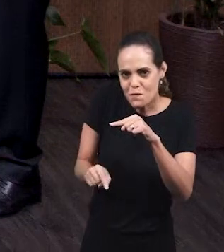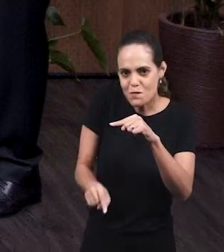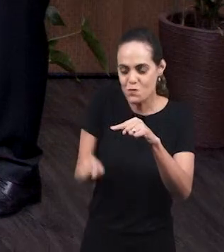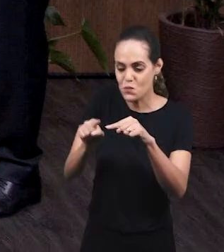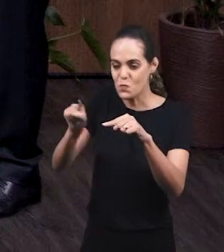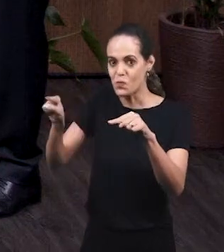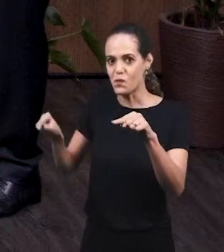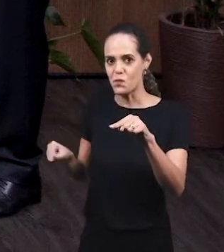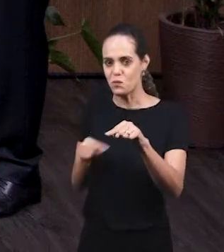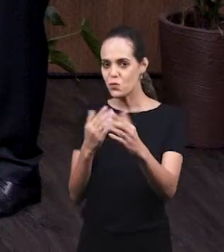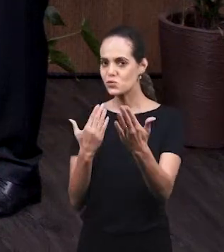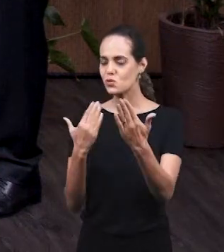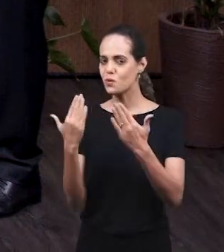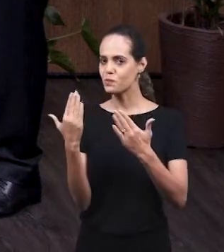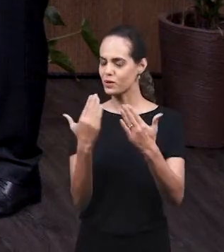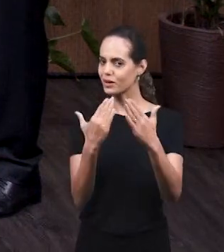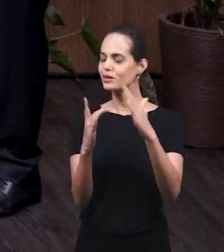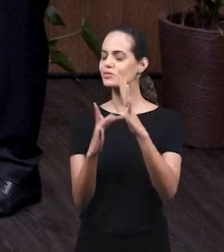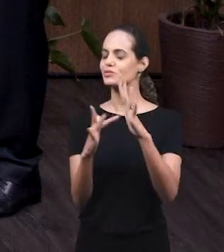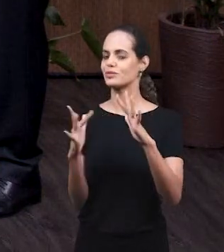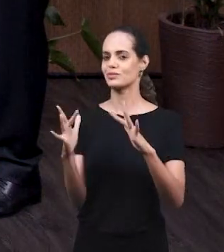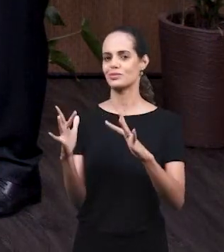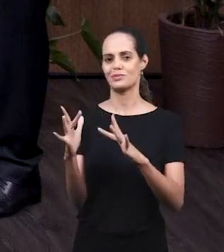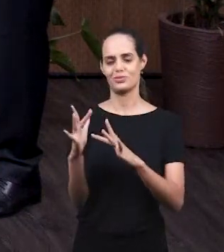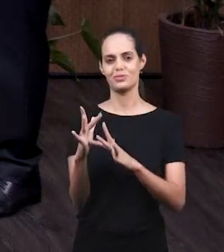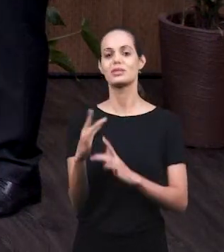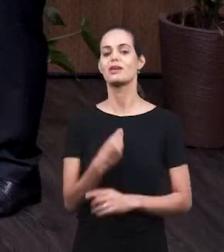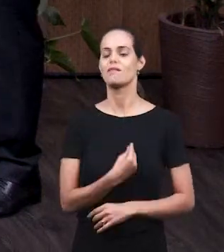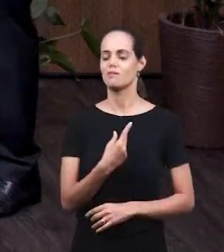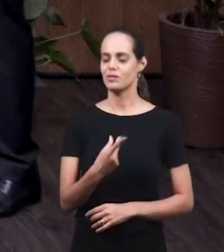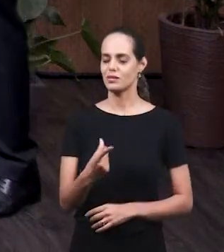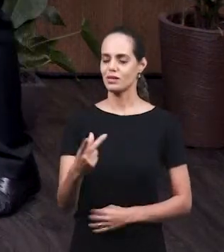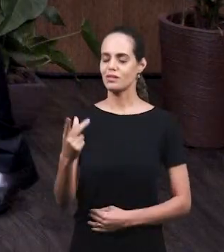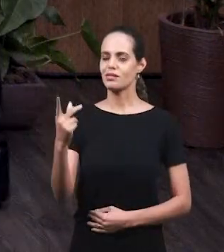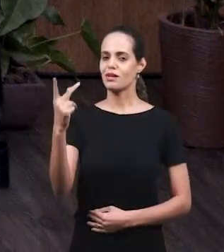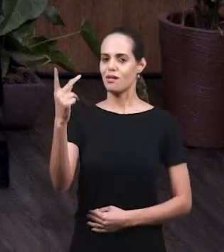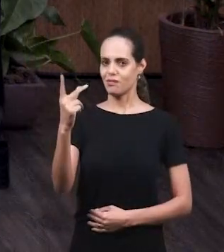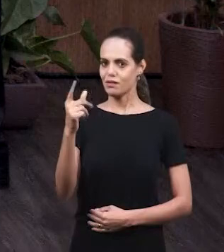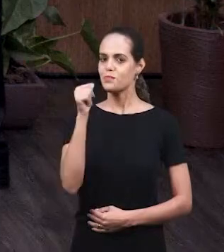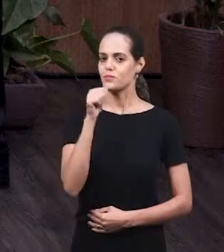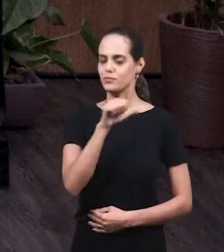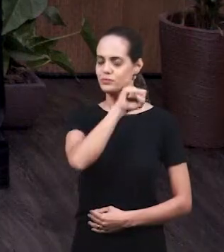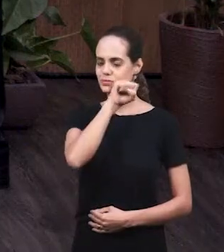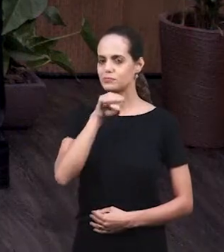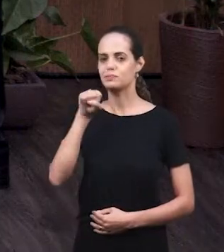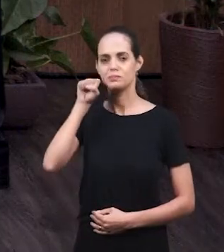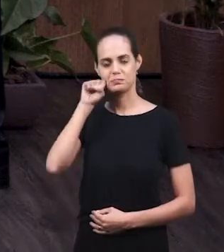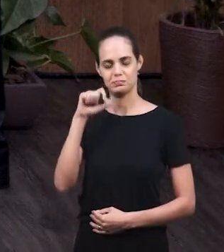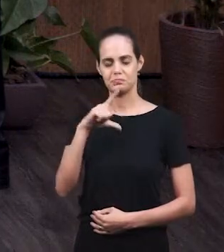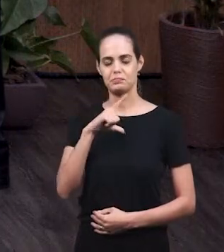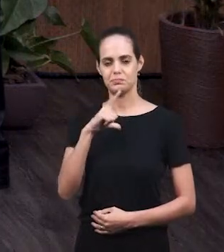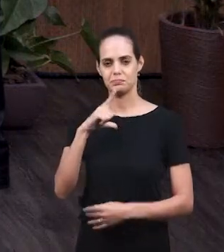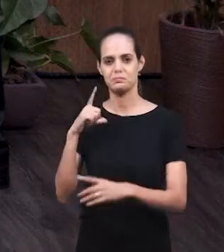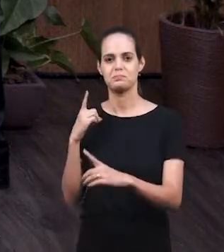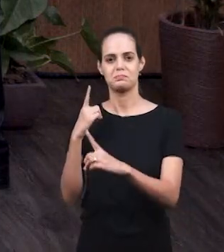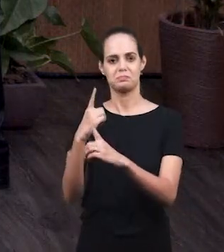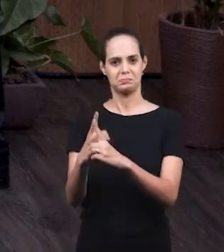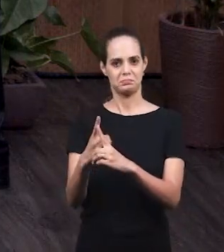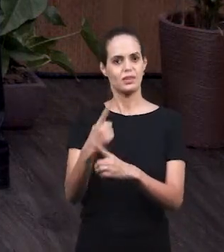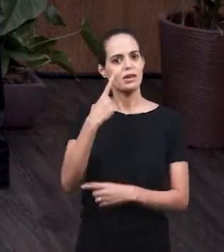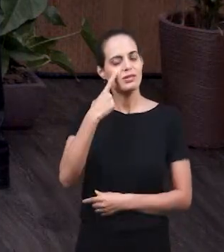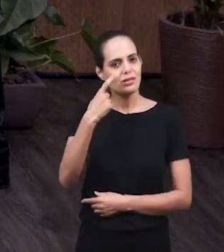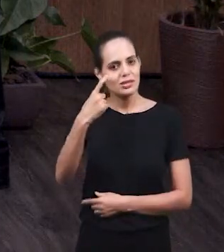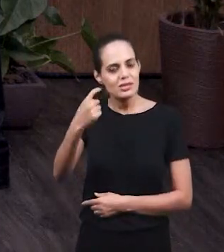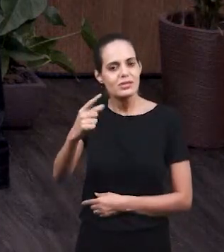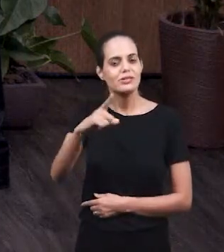qui est Jésus, qui était l'expérience que la femme samaritaine a eue. Intéressant qu'il y aurait d'autres chemins. Il y